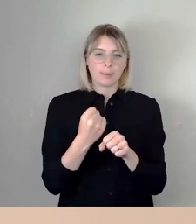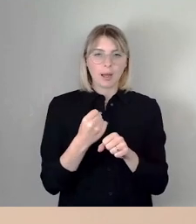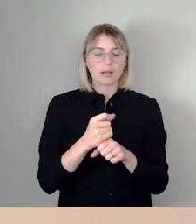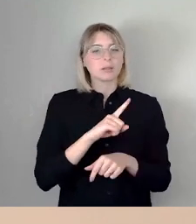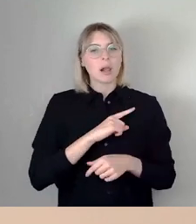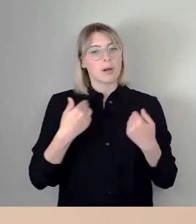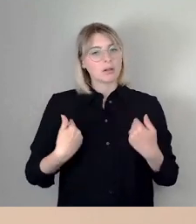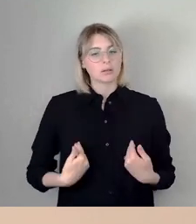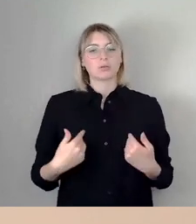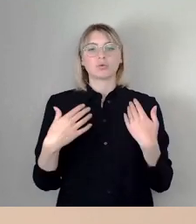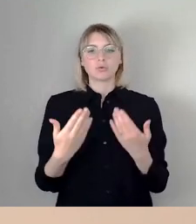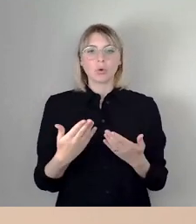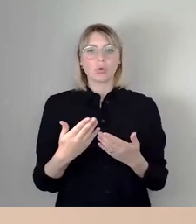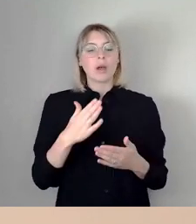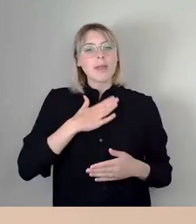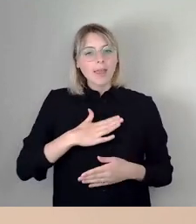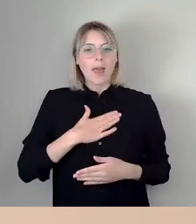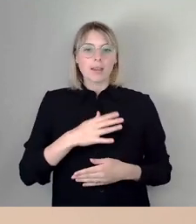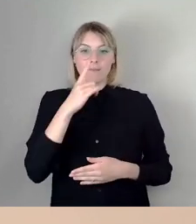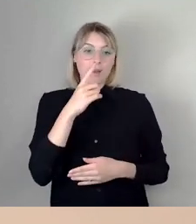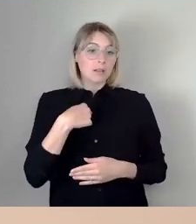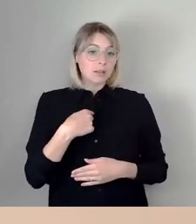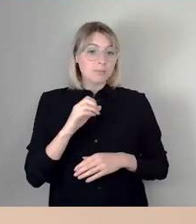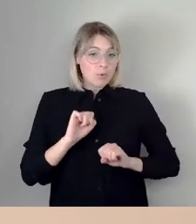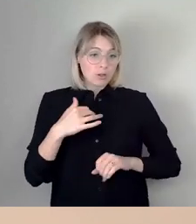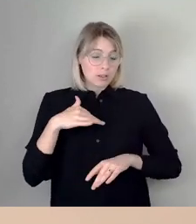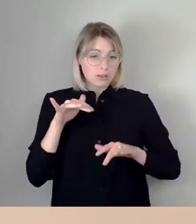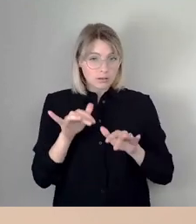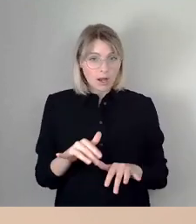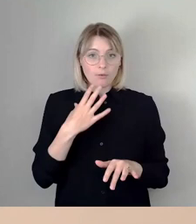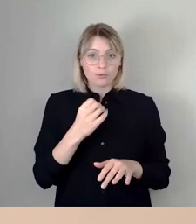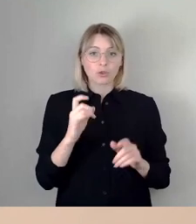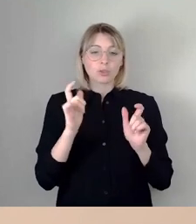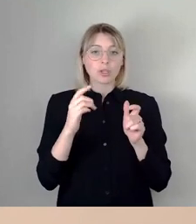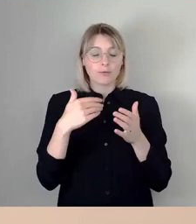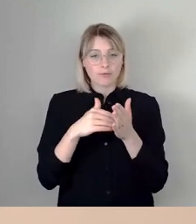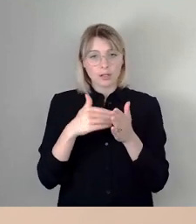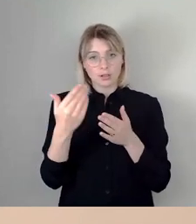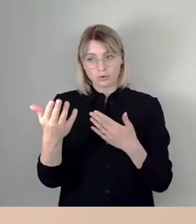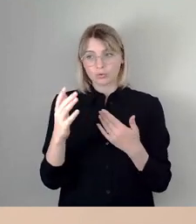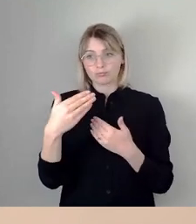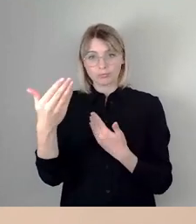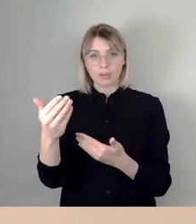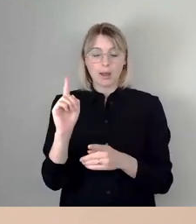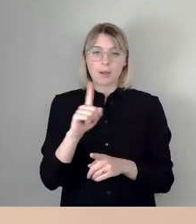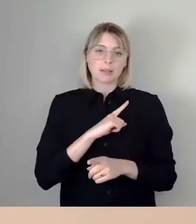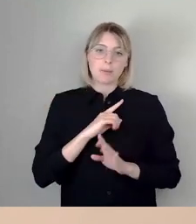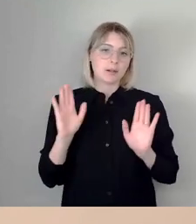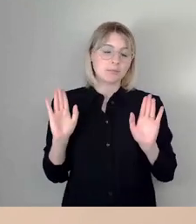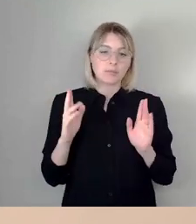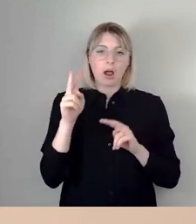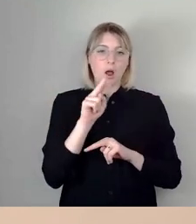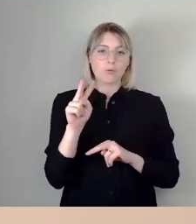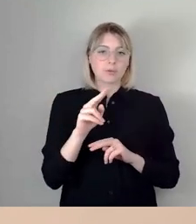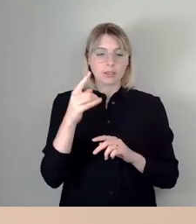gerne, wenn ich das könnte, entsprechende Gesellschafterweisungen erteilen würde. Leider bin ich aber nicht im Aufsichtsrat der Sachsenenergie,